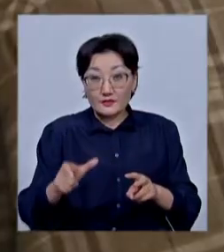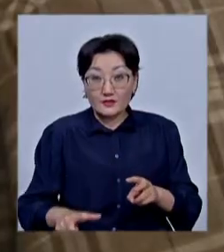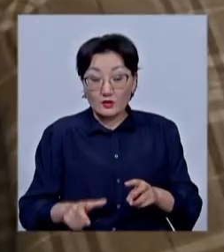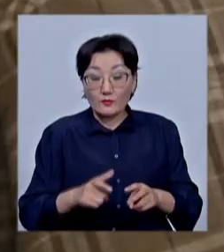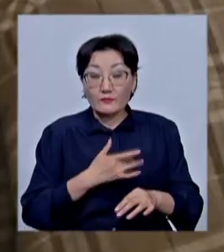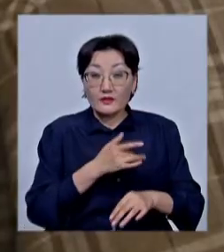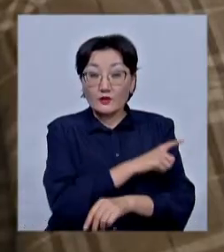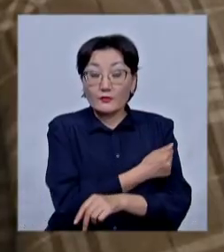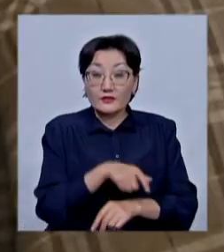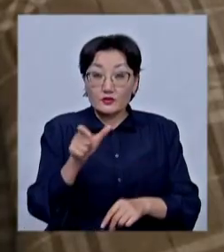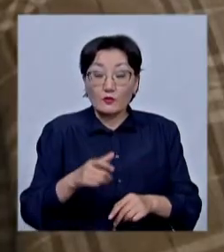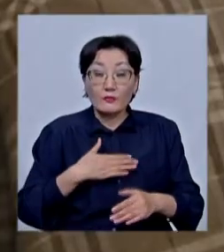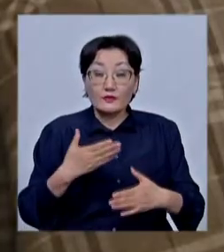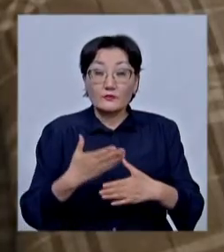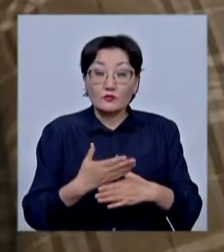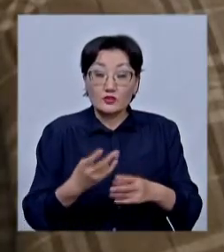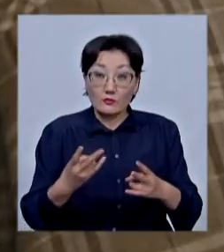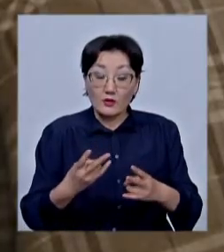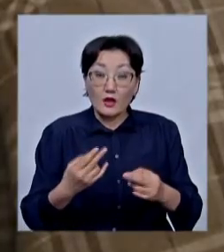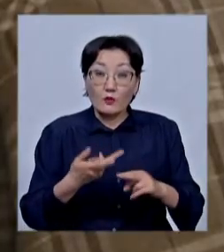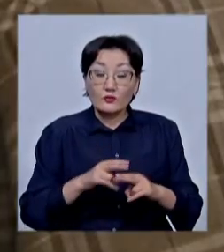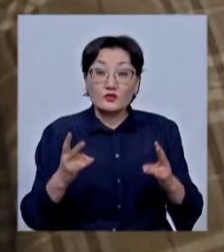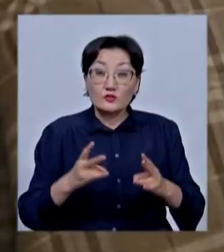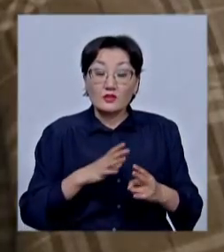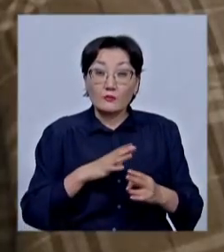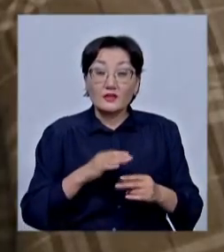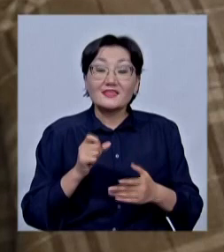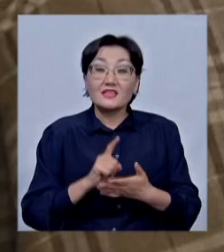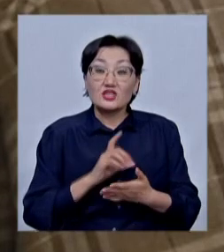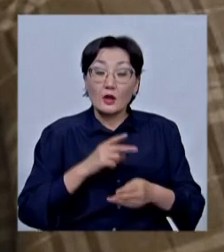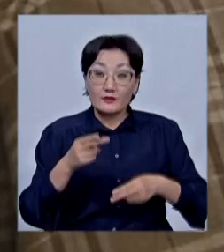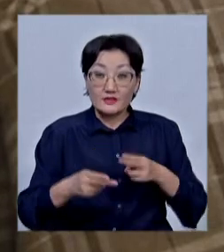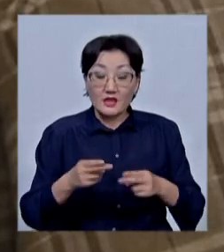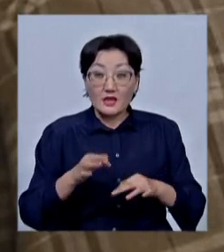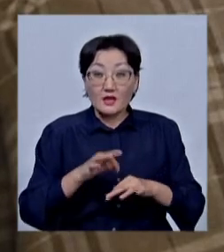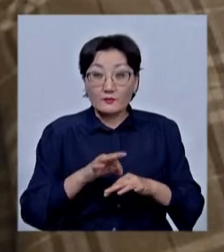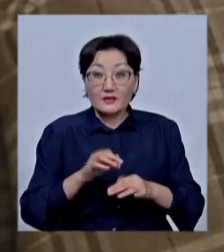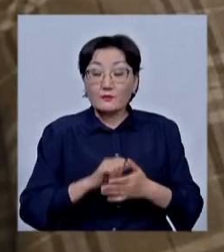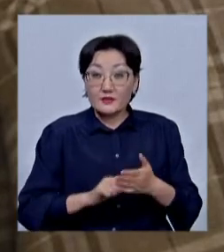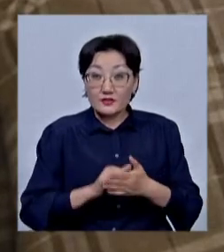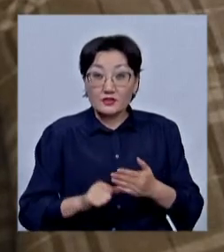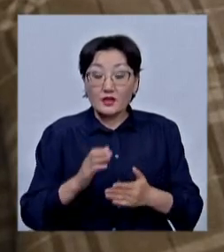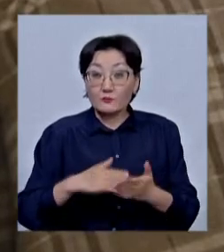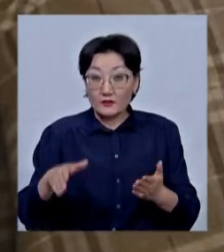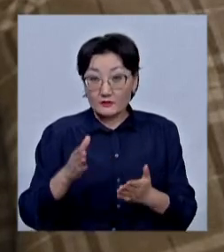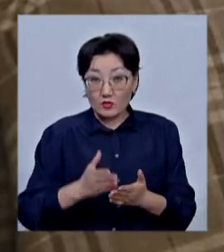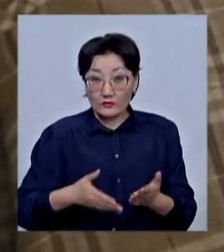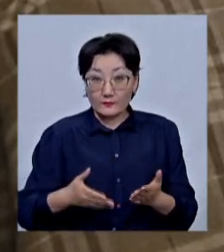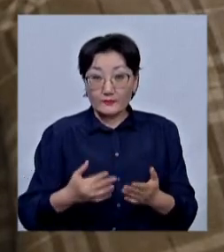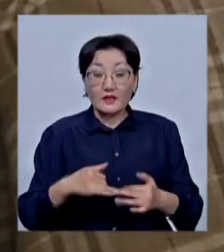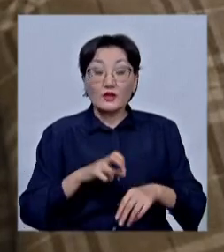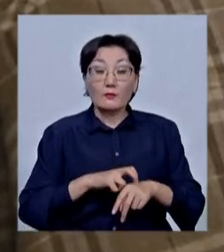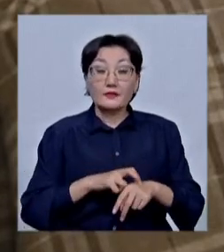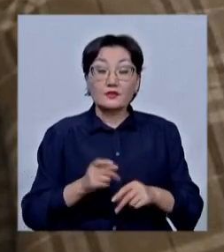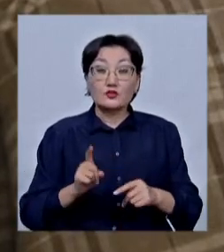Она мне очень помогла, мне нужно было знать, у нас должна быть операция была бы. Но из-за пандемии отменили. И я